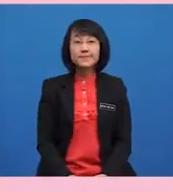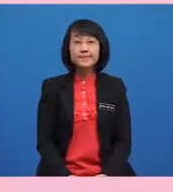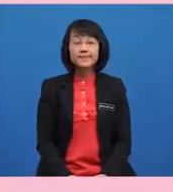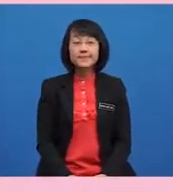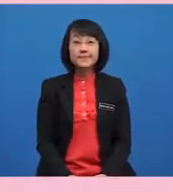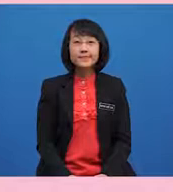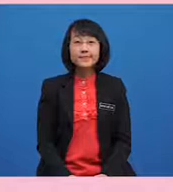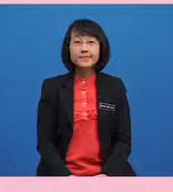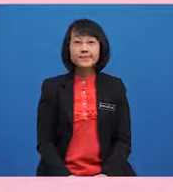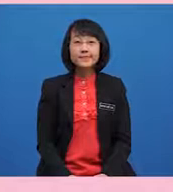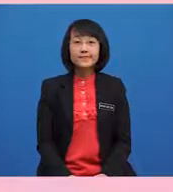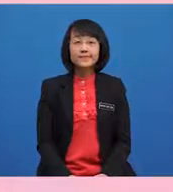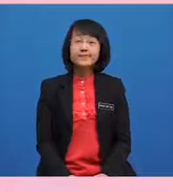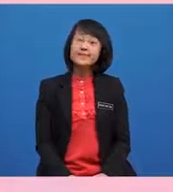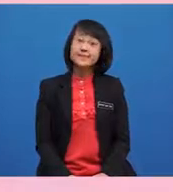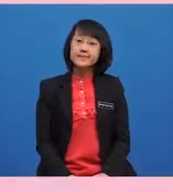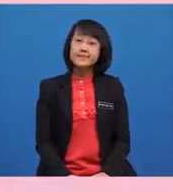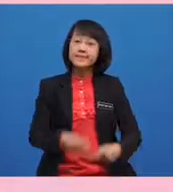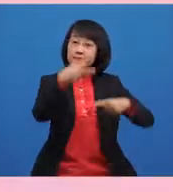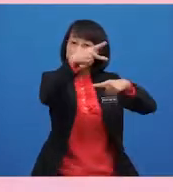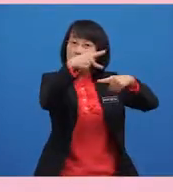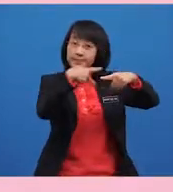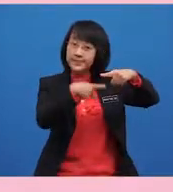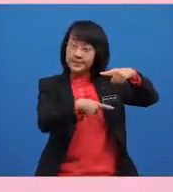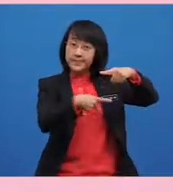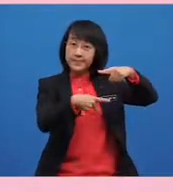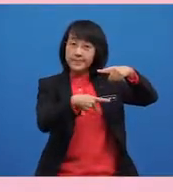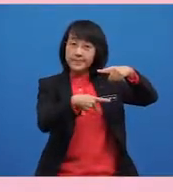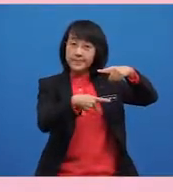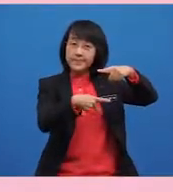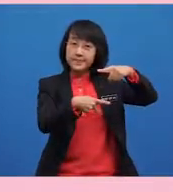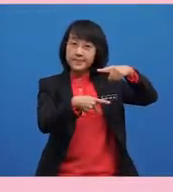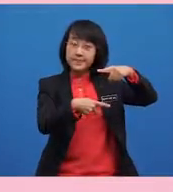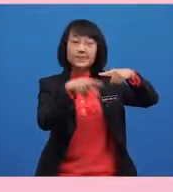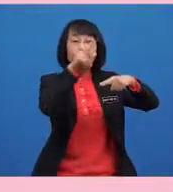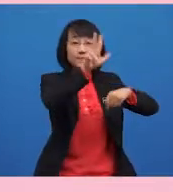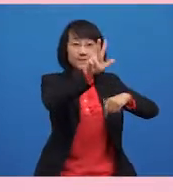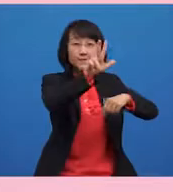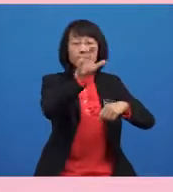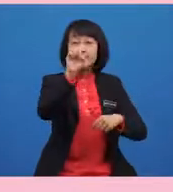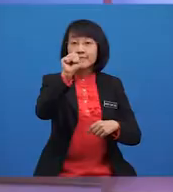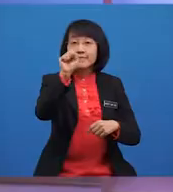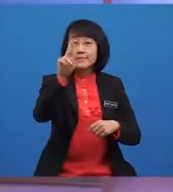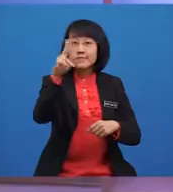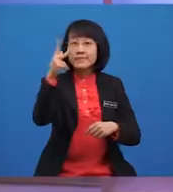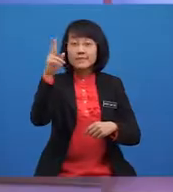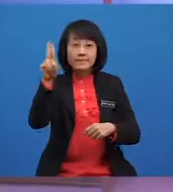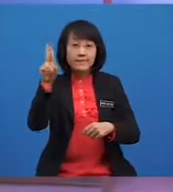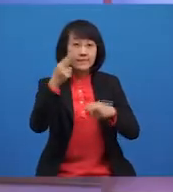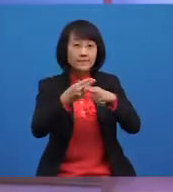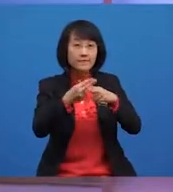3/4, pecahan ini juga dikenali sebagai 3 suku.